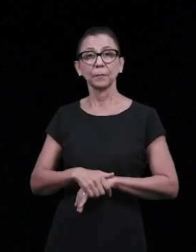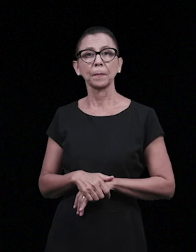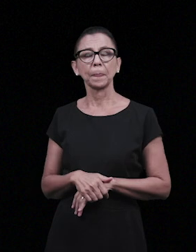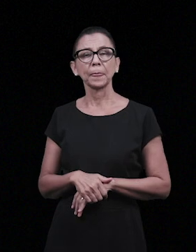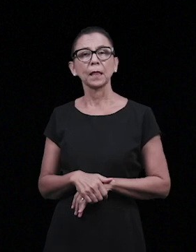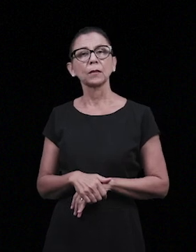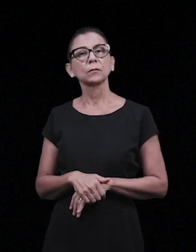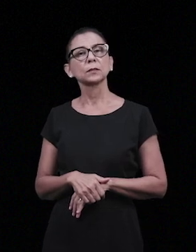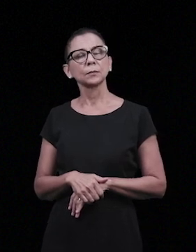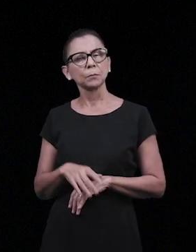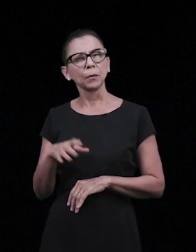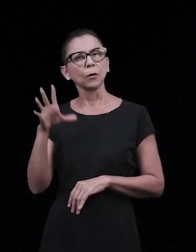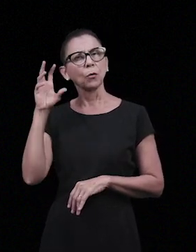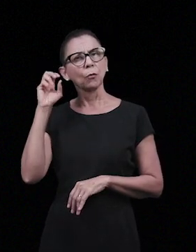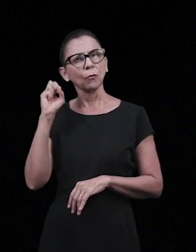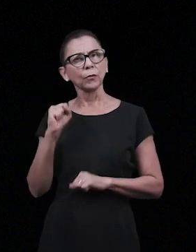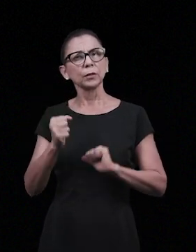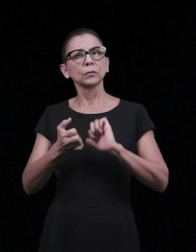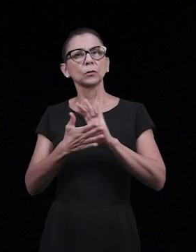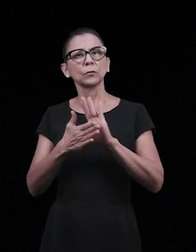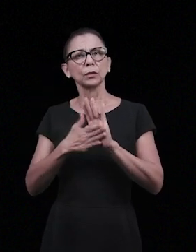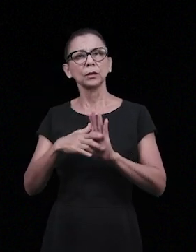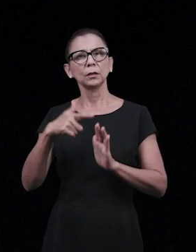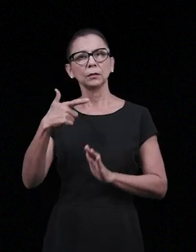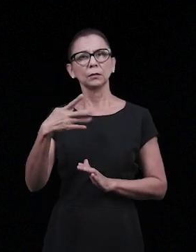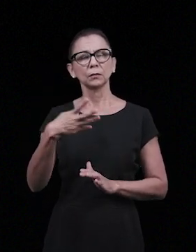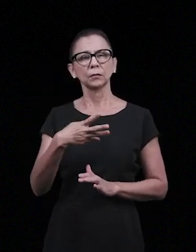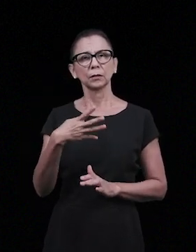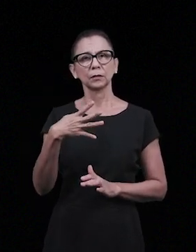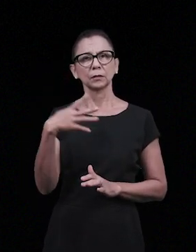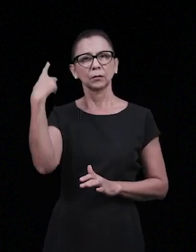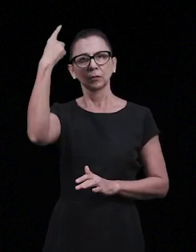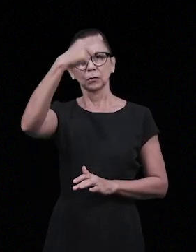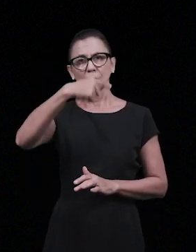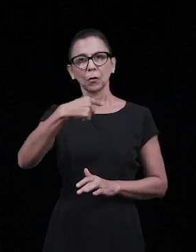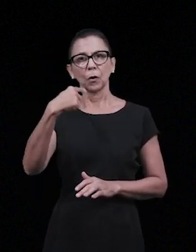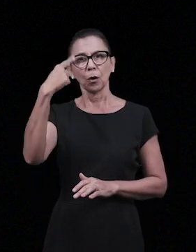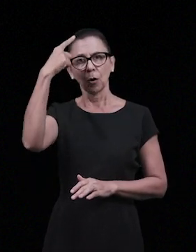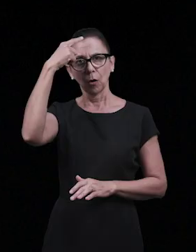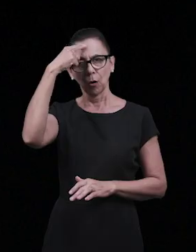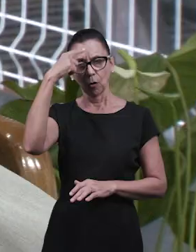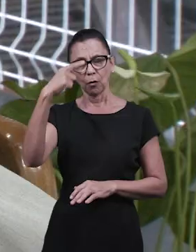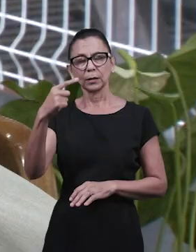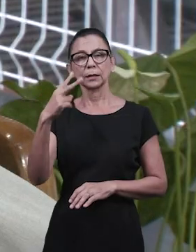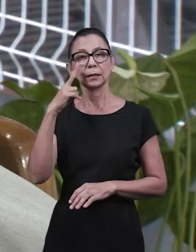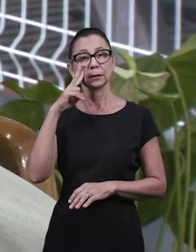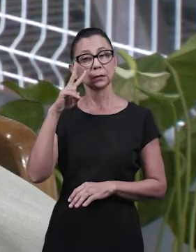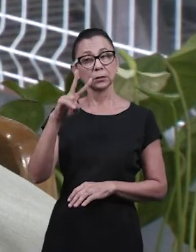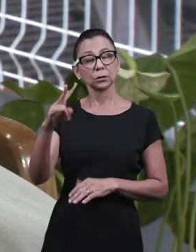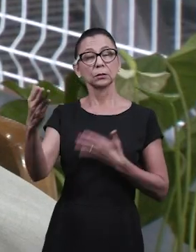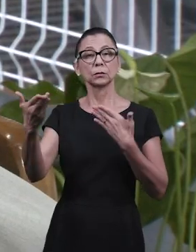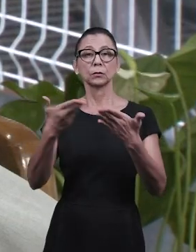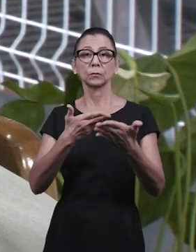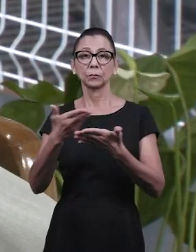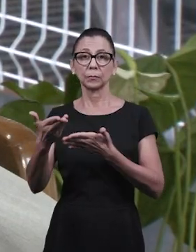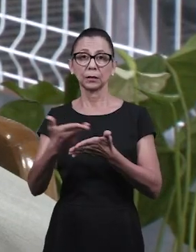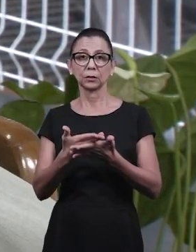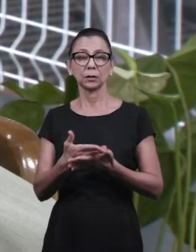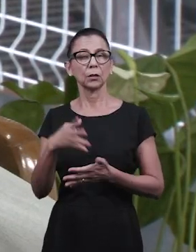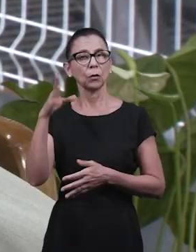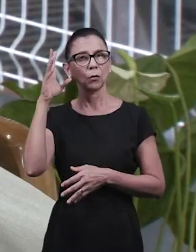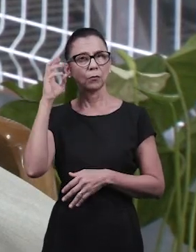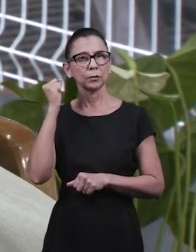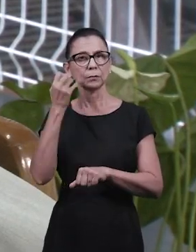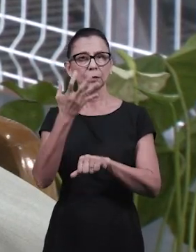pouvez encore écouter des louanges 24 heures par jour et aussi assister et partager les podcasts